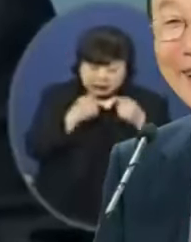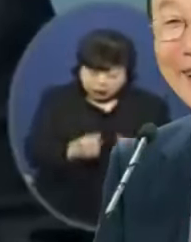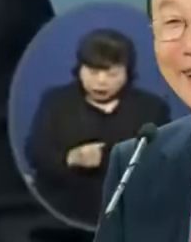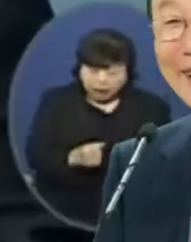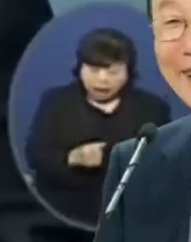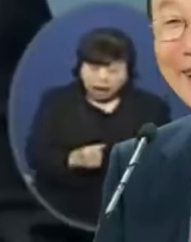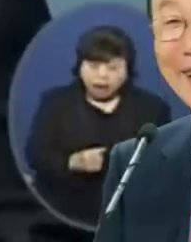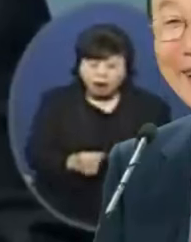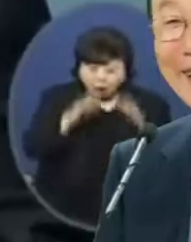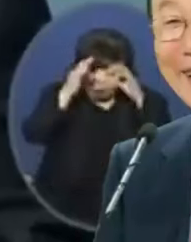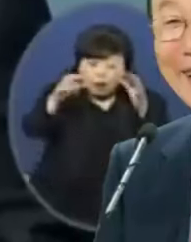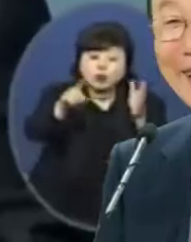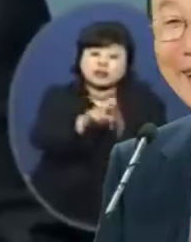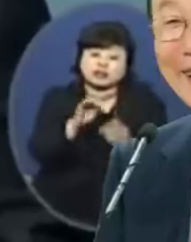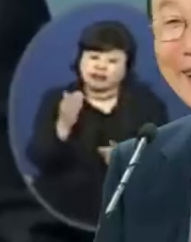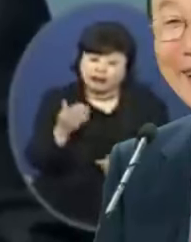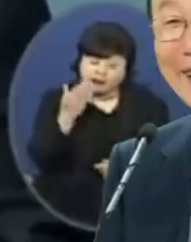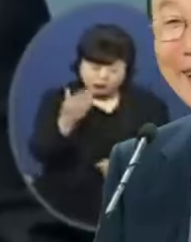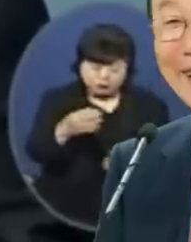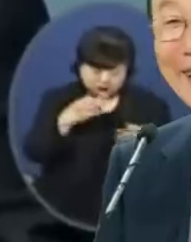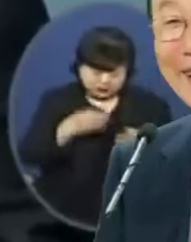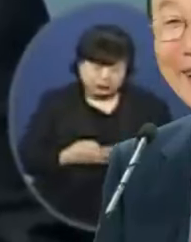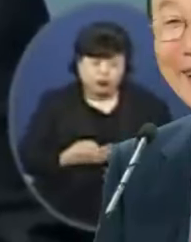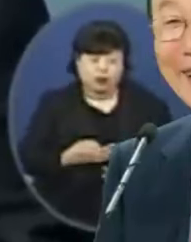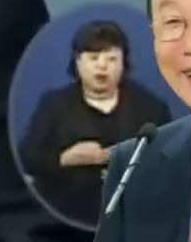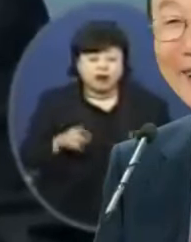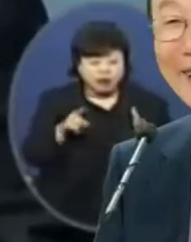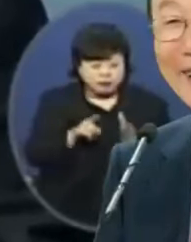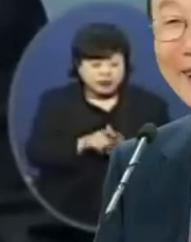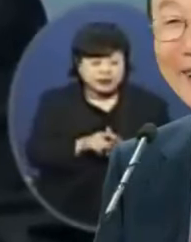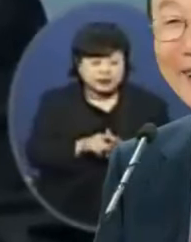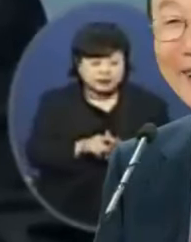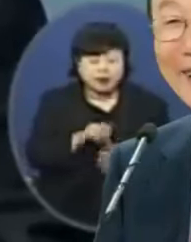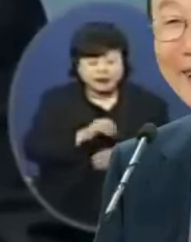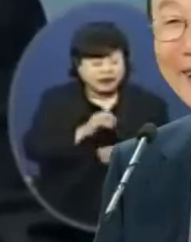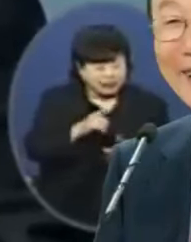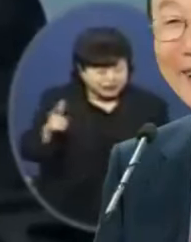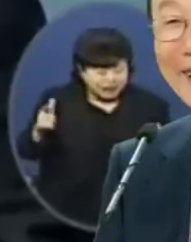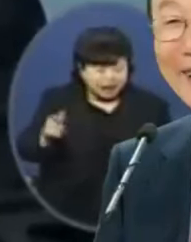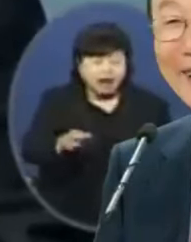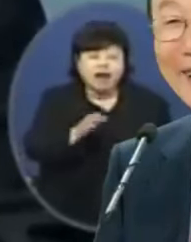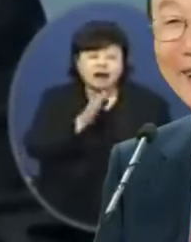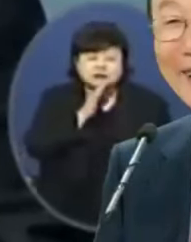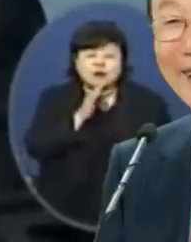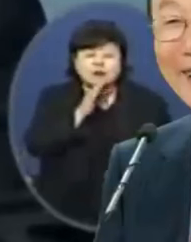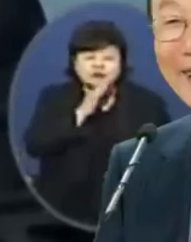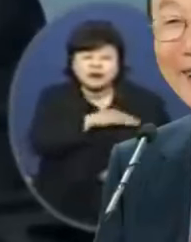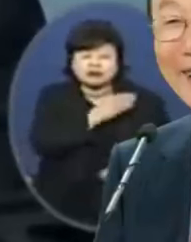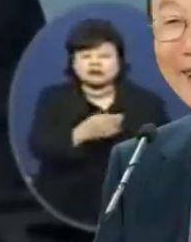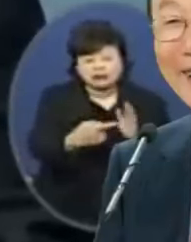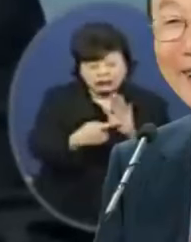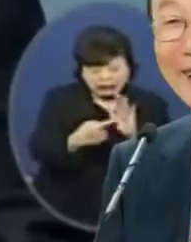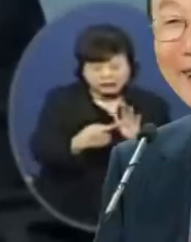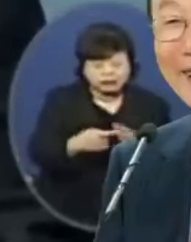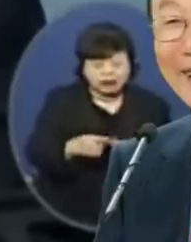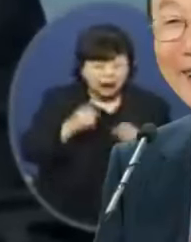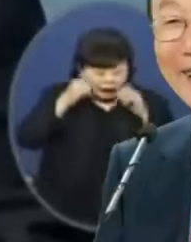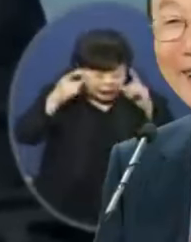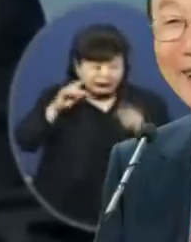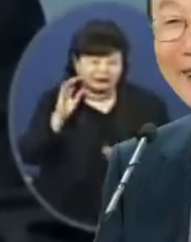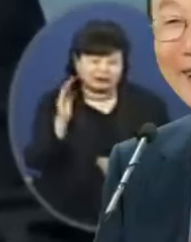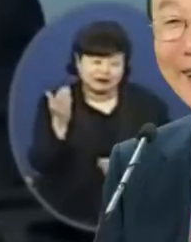살아계시구나 여러분은 여러분대로 아 믿은 것이 헛된 것이 아니구나 진짜로 새로운 능력이 나타나는구나